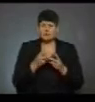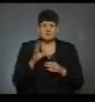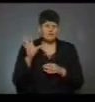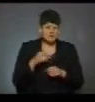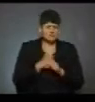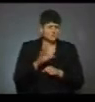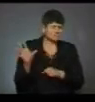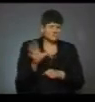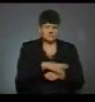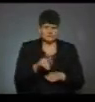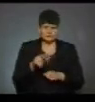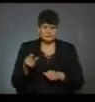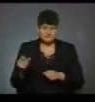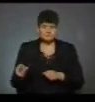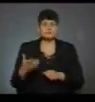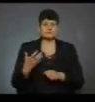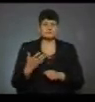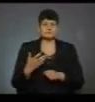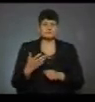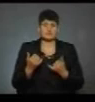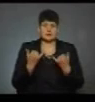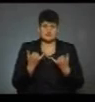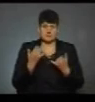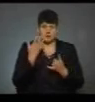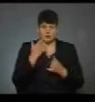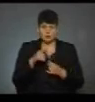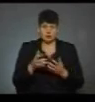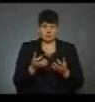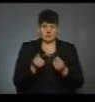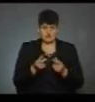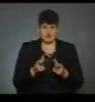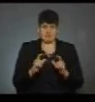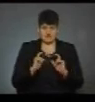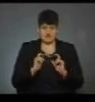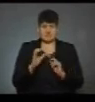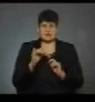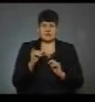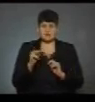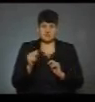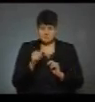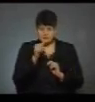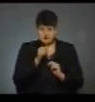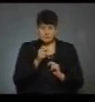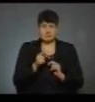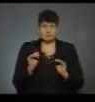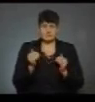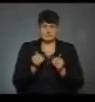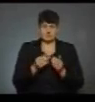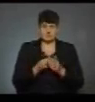споживачу. Зараз вже, коли мешканці отримали платіжки в січні місяці за грудень місяць, вони відповідно зменшені на цю